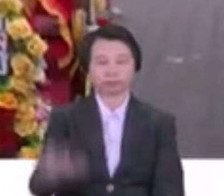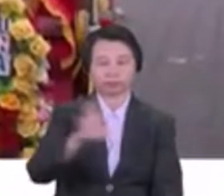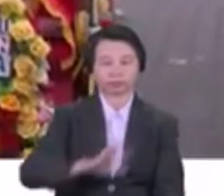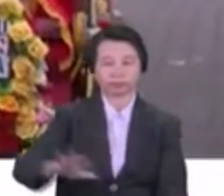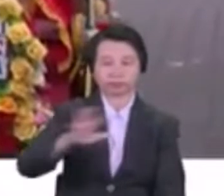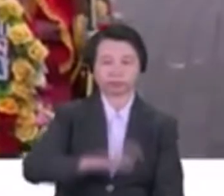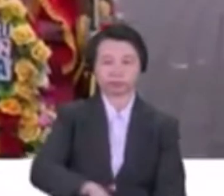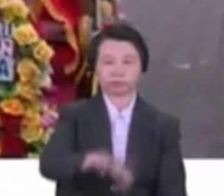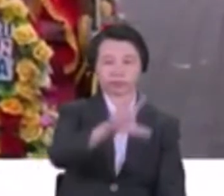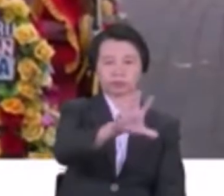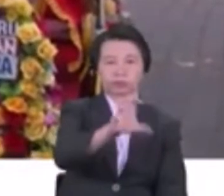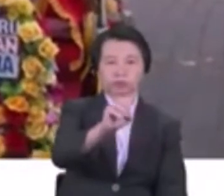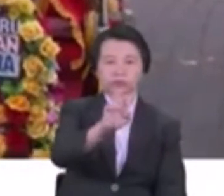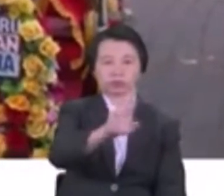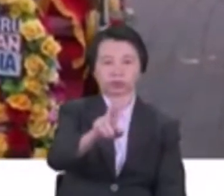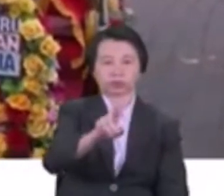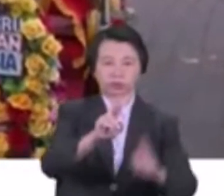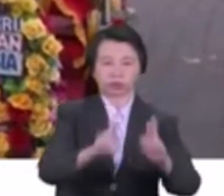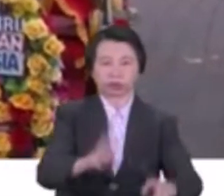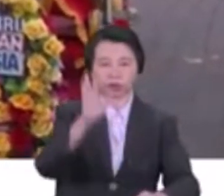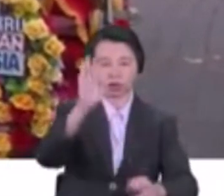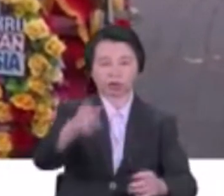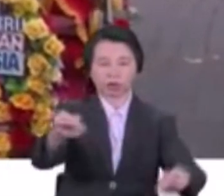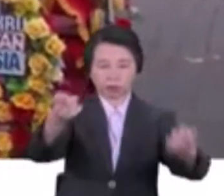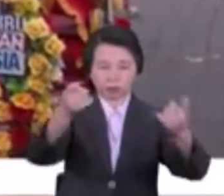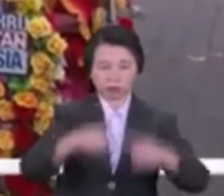Dijangkakan lebih 50,000 rakyat akan hadir